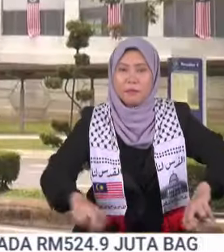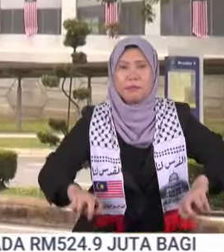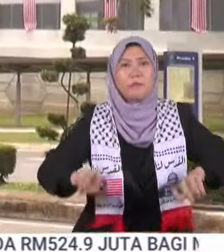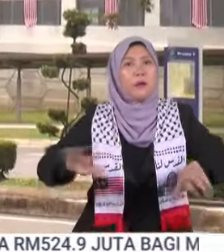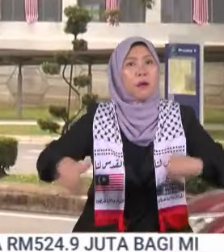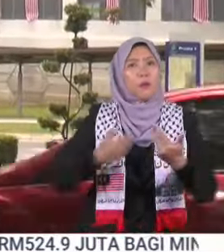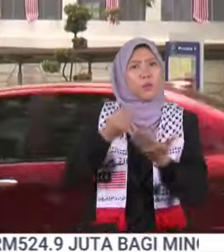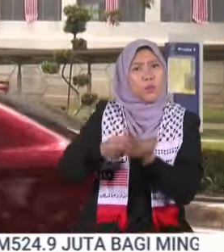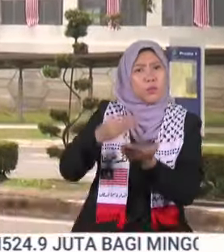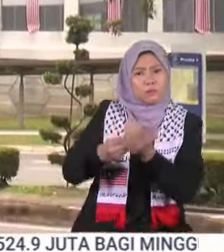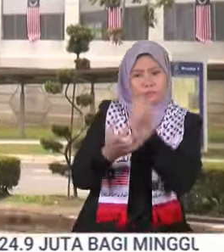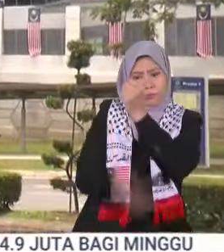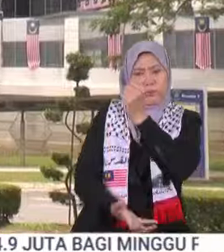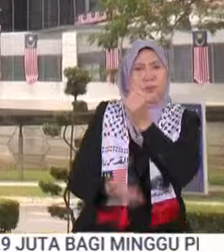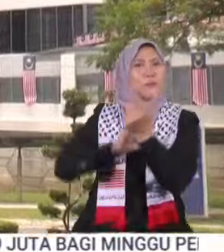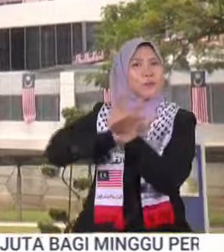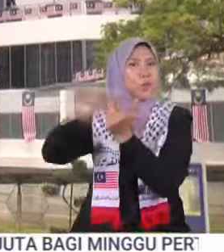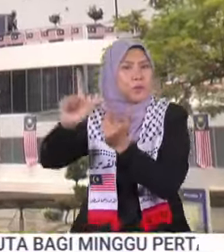itu